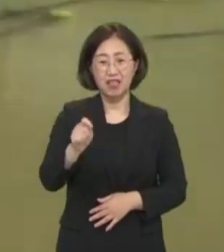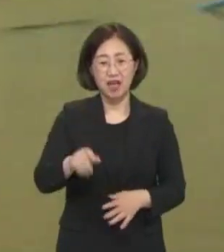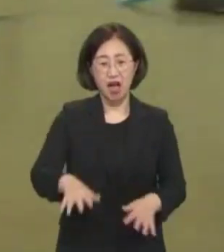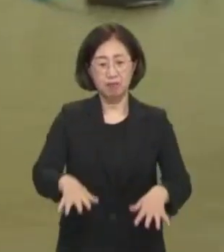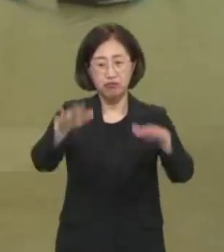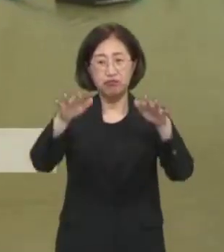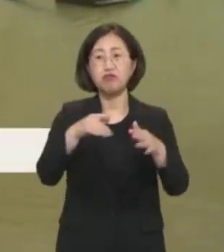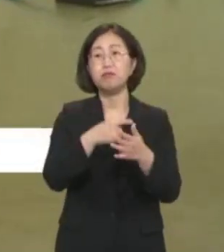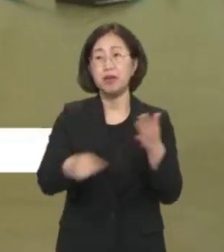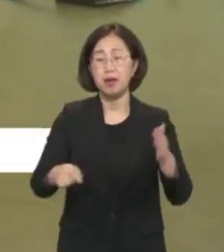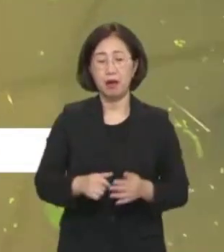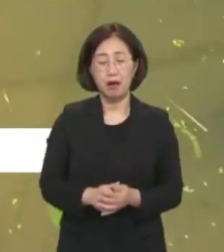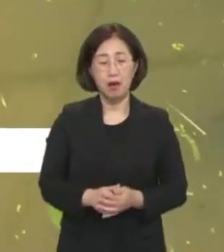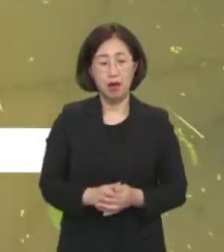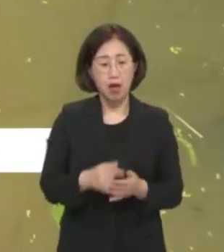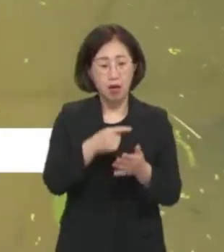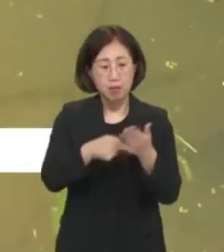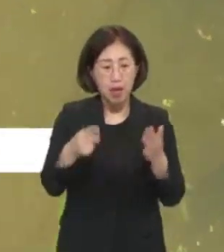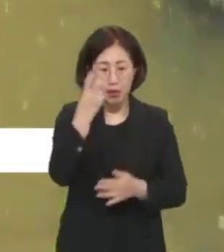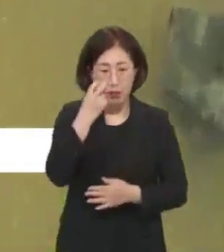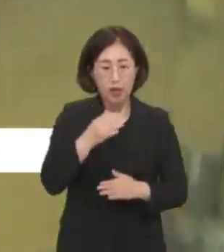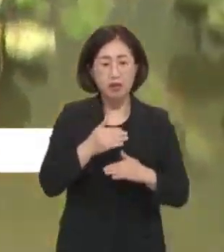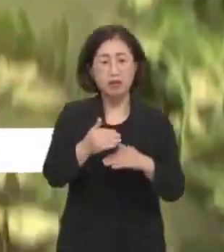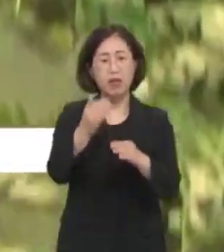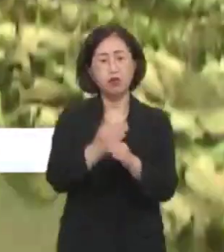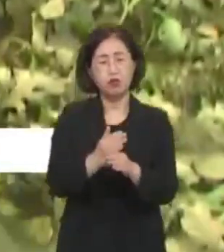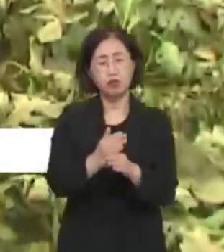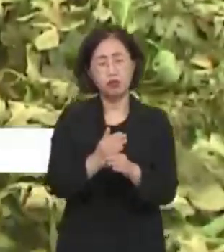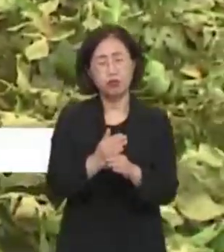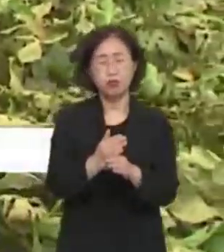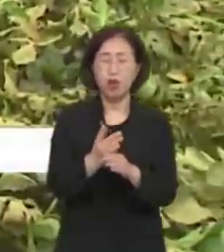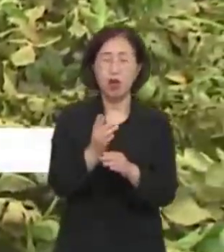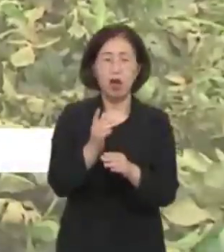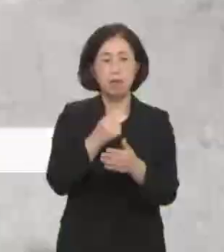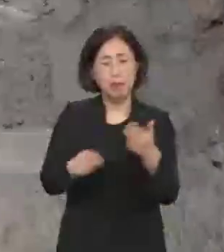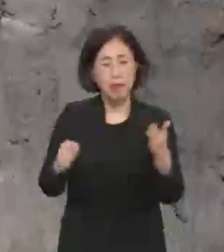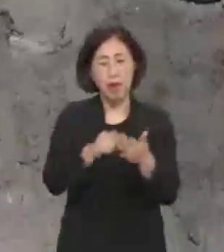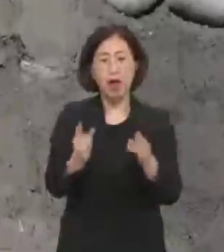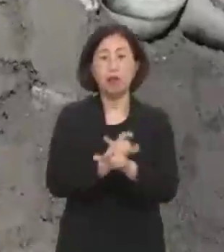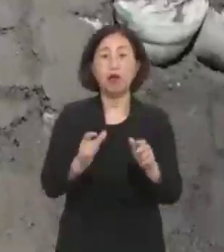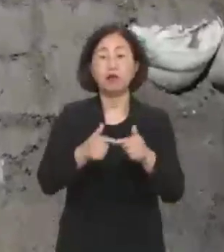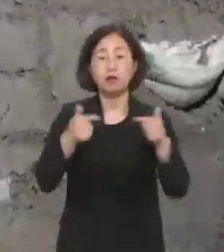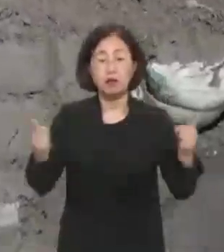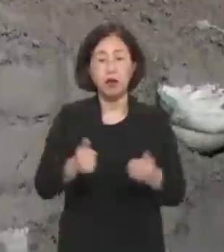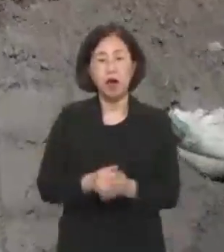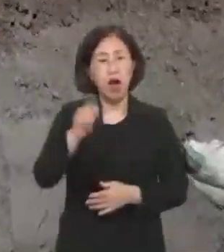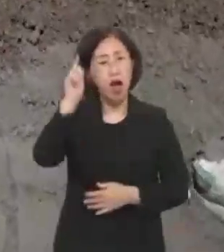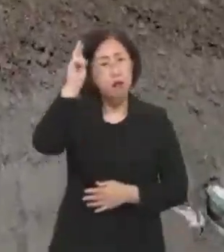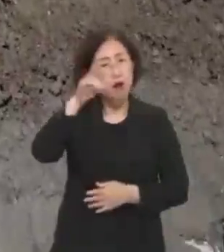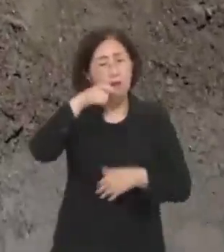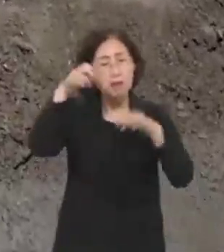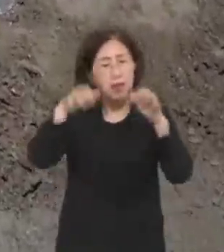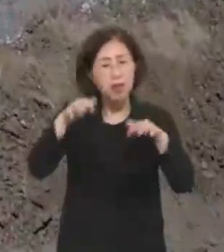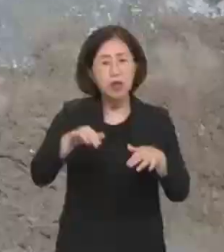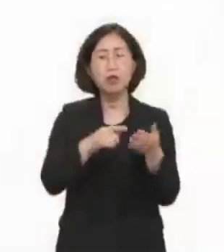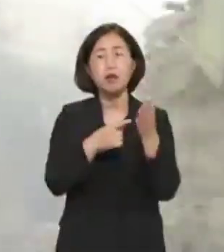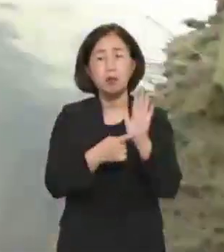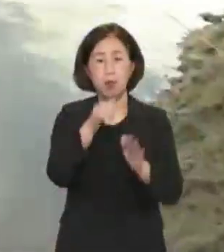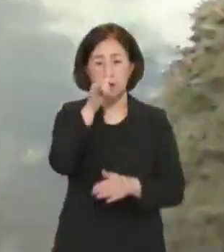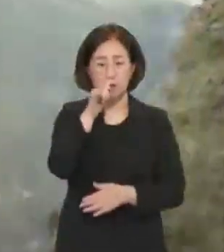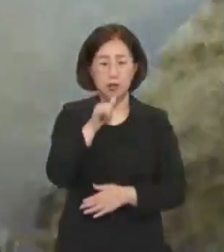집계됐습니다. 하지만 피해 조사가 여전히 진행 중이라 피해 규모가 더 늘어날 수 있고 비가 내린다는 예보가 이어지고 있어